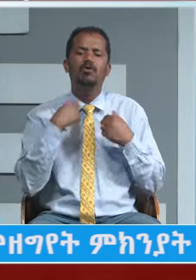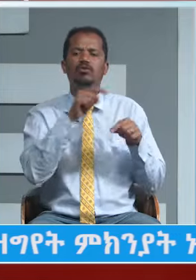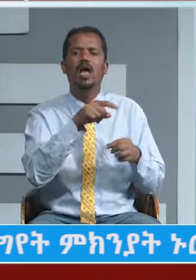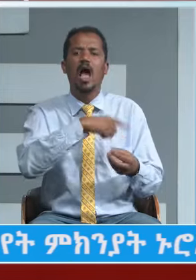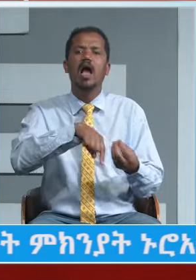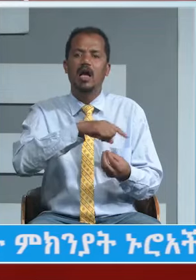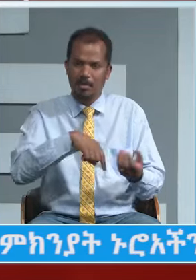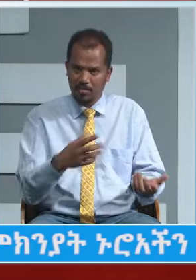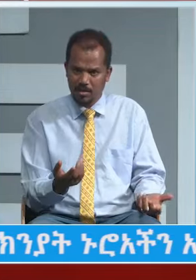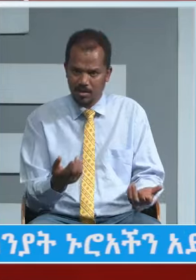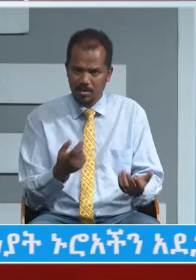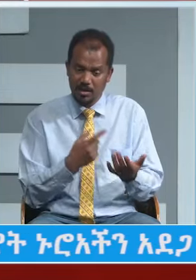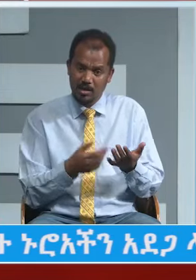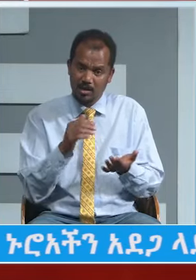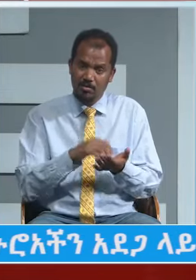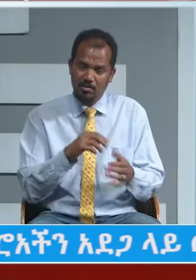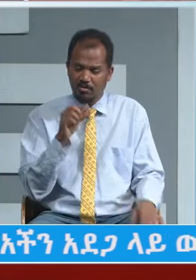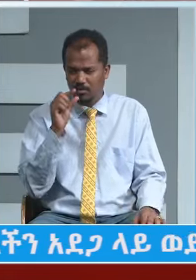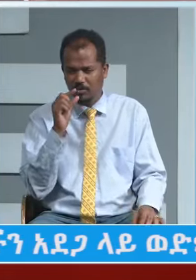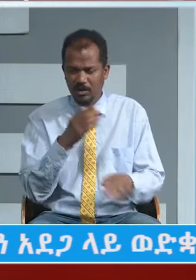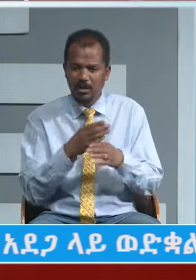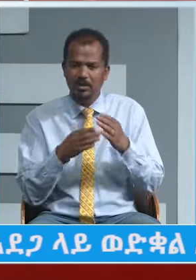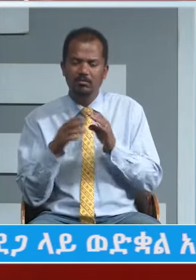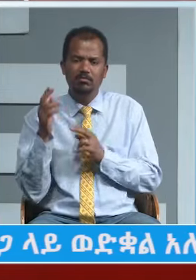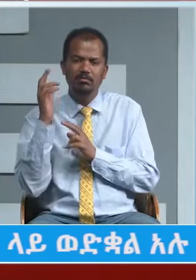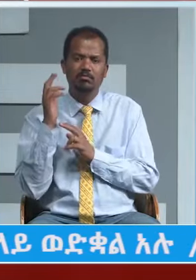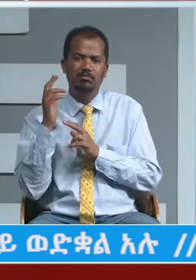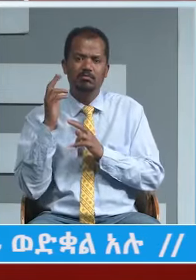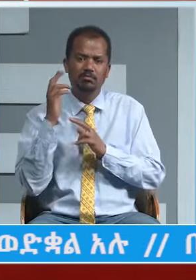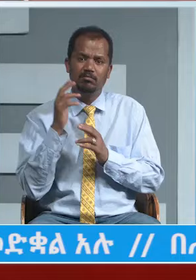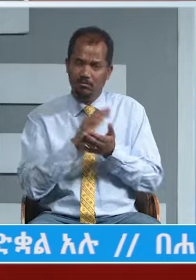እዛ አካባቢ ላይ እነዚህ ደግሞ በተወሰነ ደረጃ